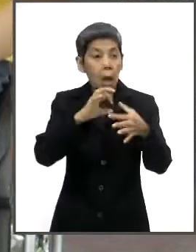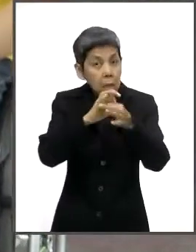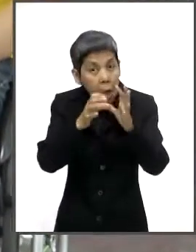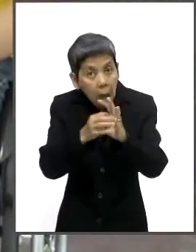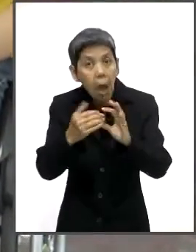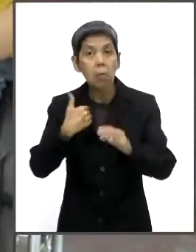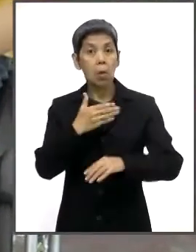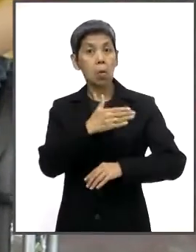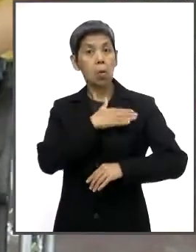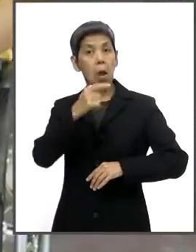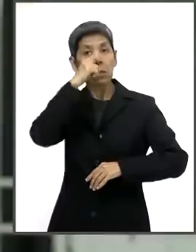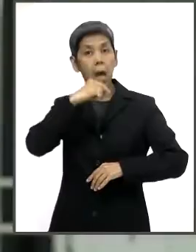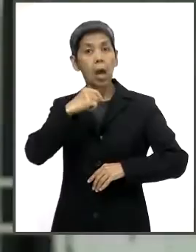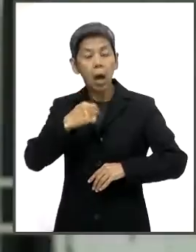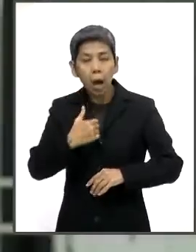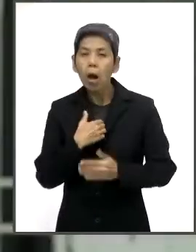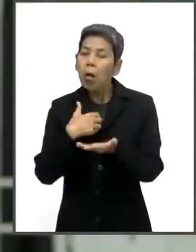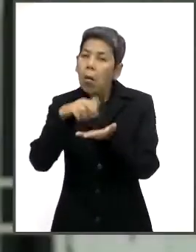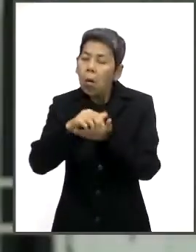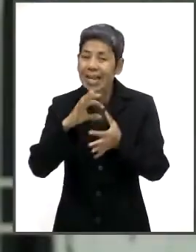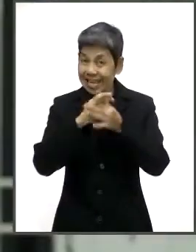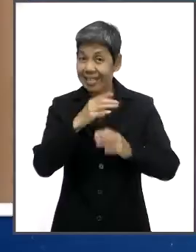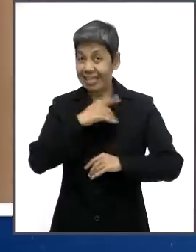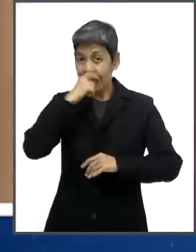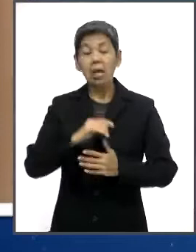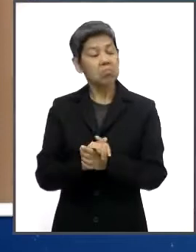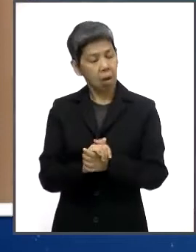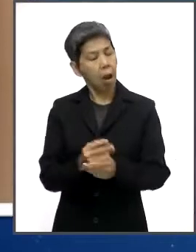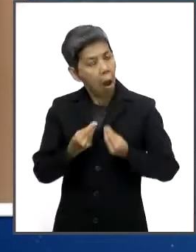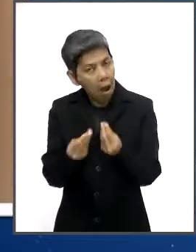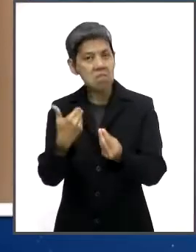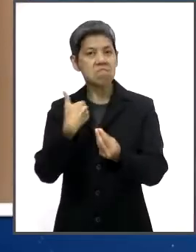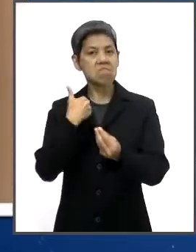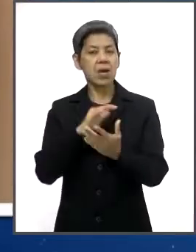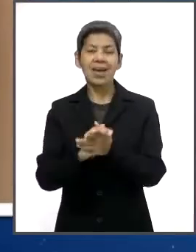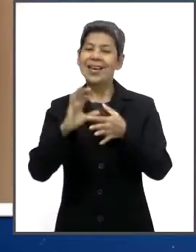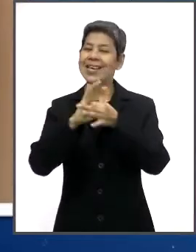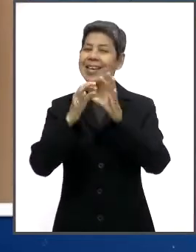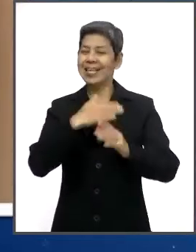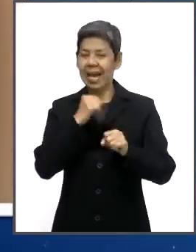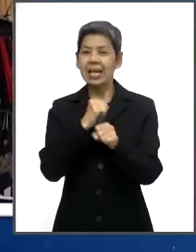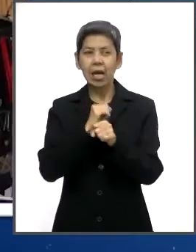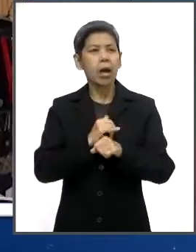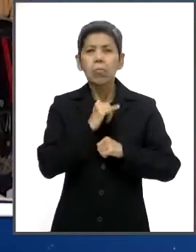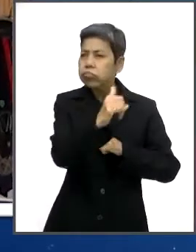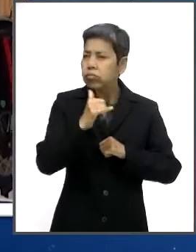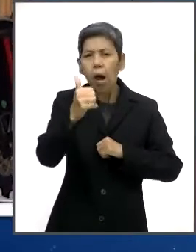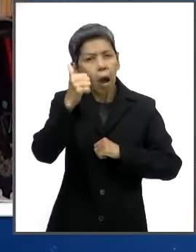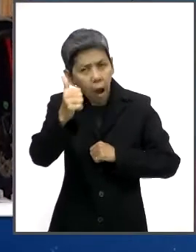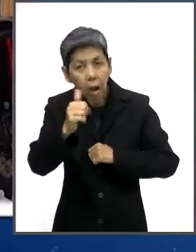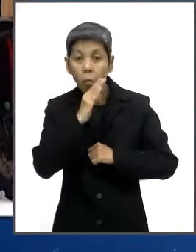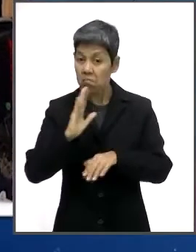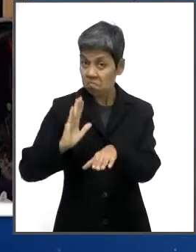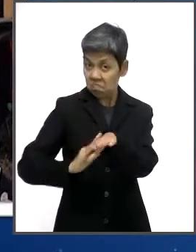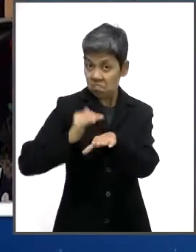เป็นนักกีฬาทีมชาติแล้วเขาก็จะบอกว่านักกีฬาทีมชาติได้อะไรบ้างนักกีฬาทีมชาติสามารถไปไหนได้บ้าง